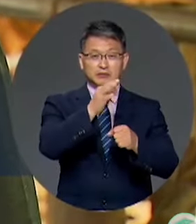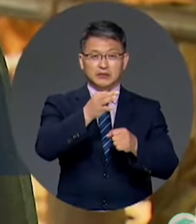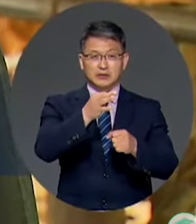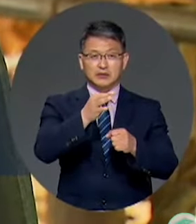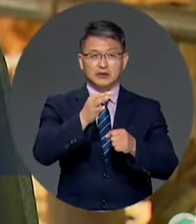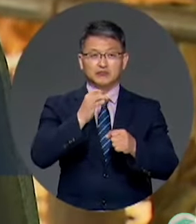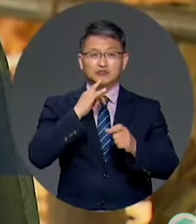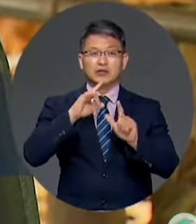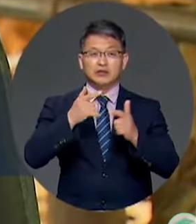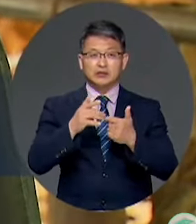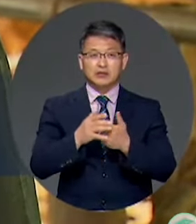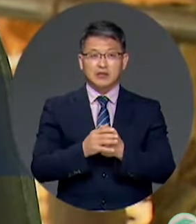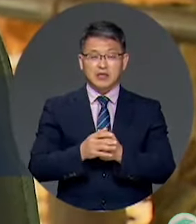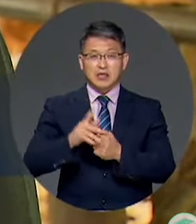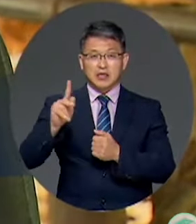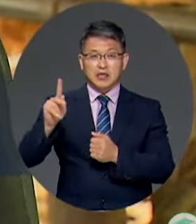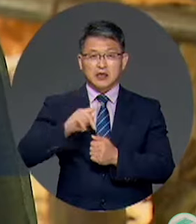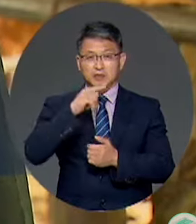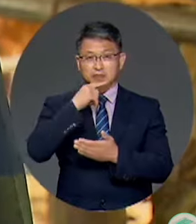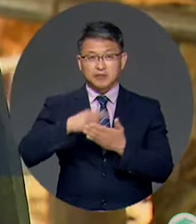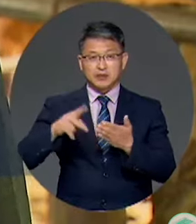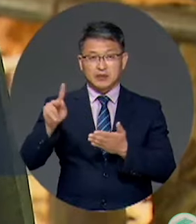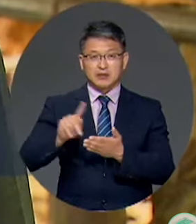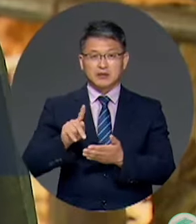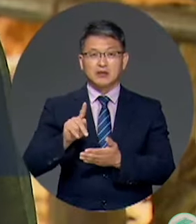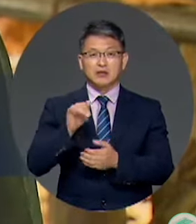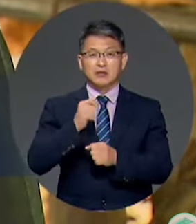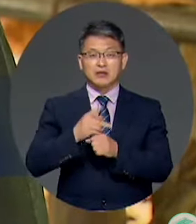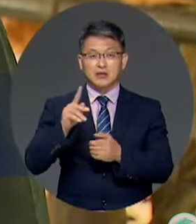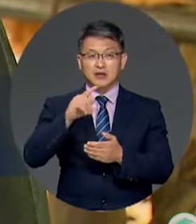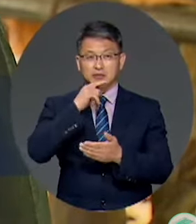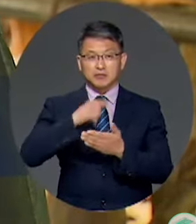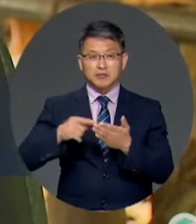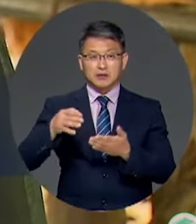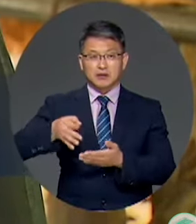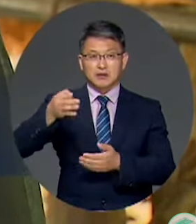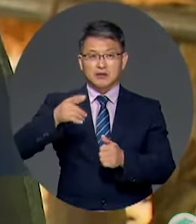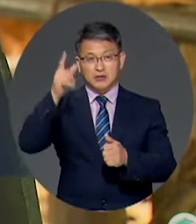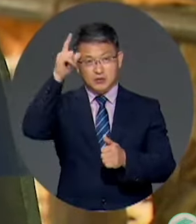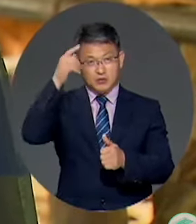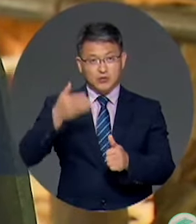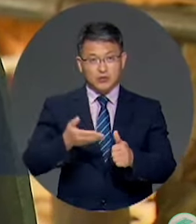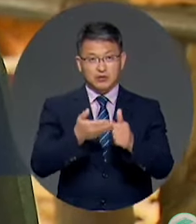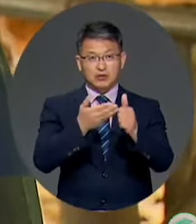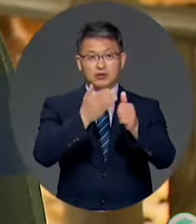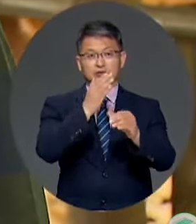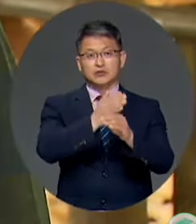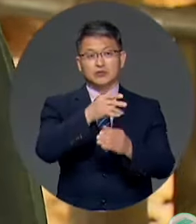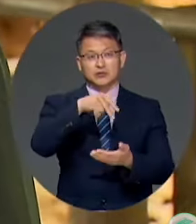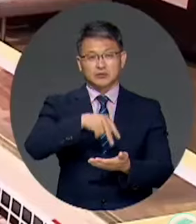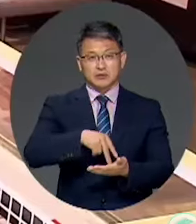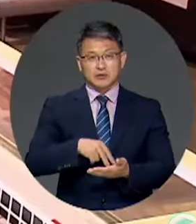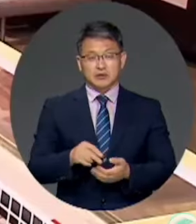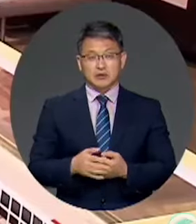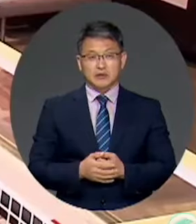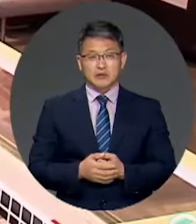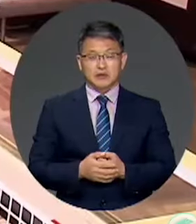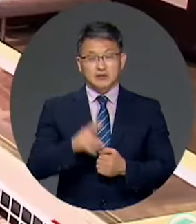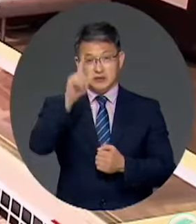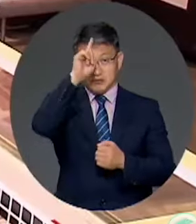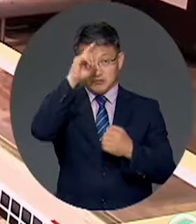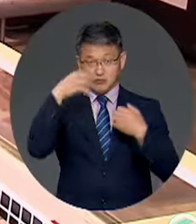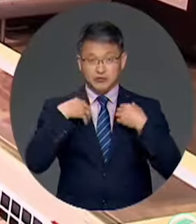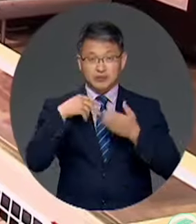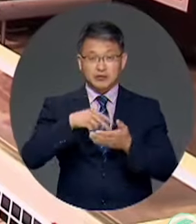뭐 빚만 안 지면 되는데 빚까지 지가면서 그래 지금 소를 키우고 있는 그런 입장입니다.